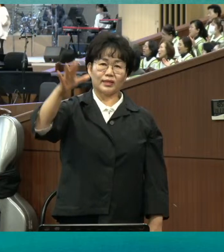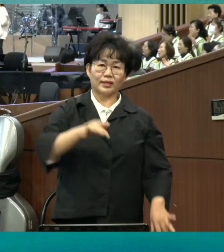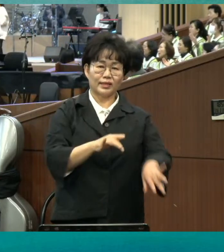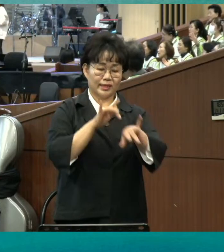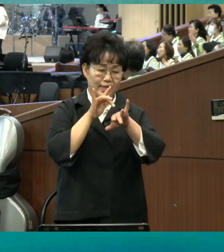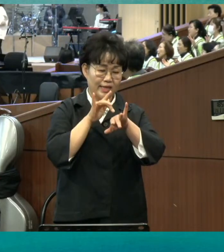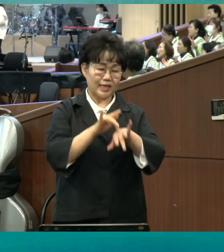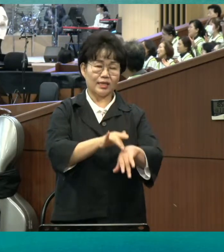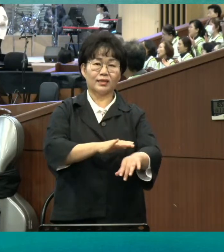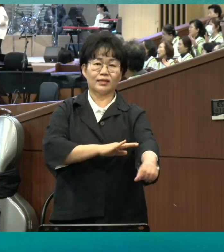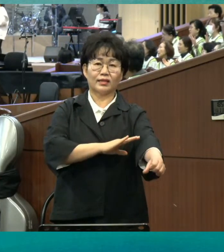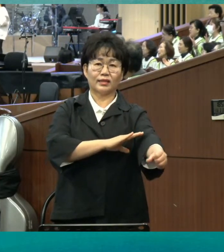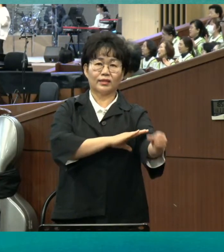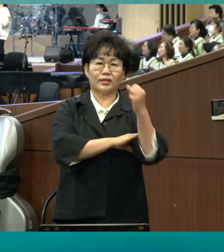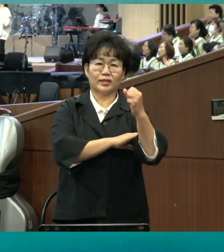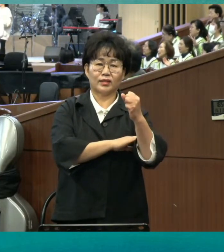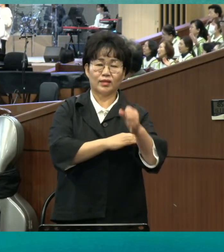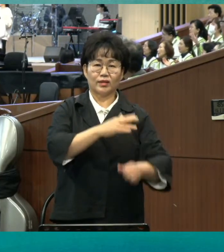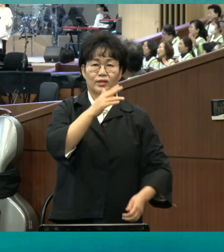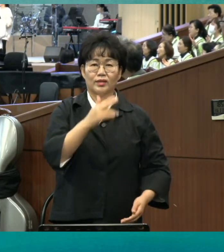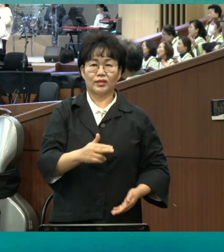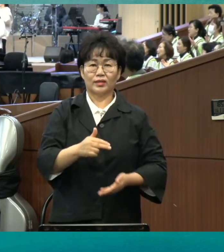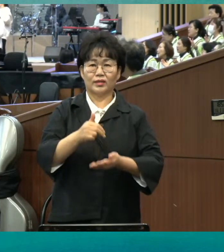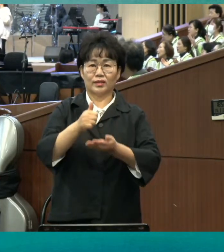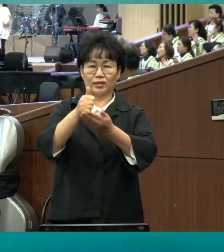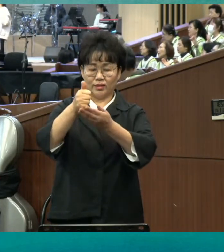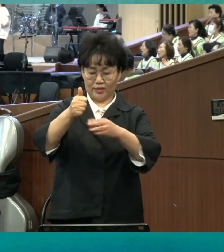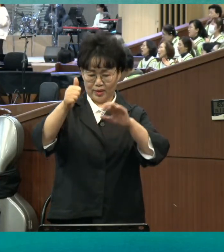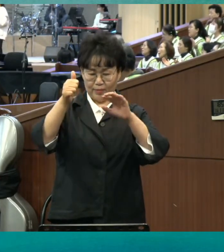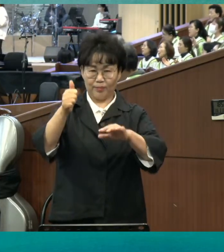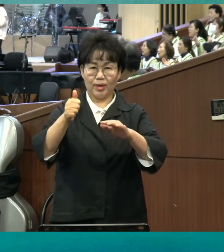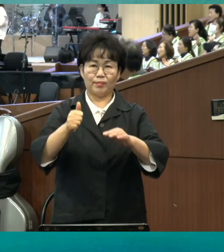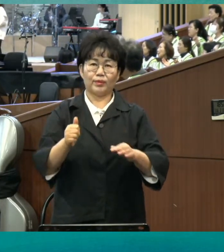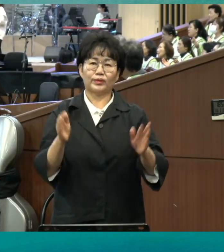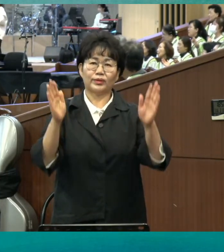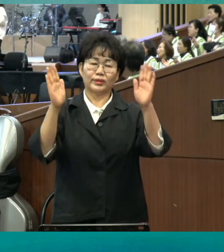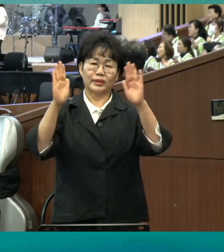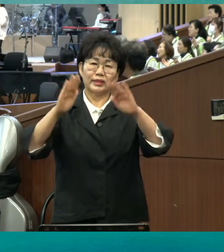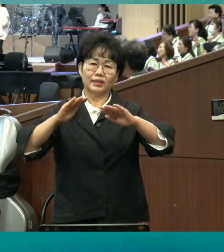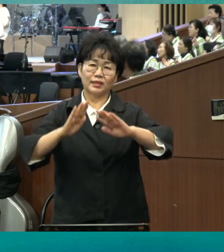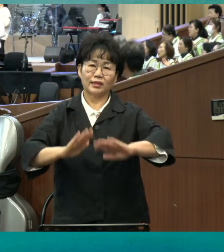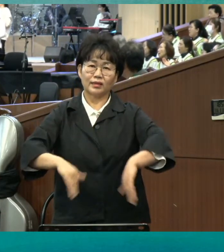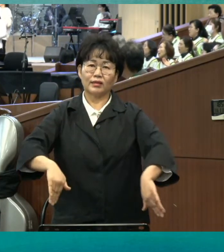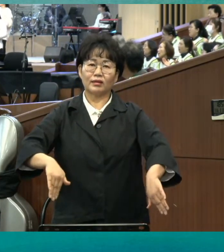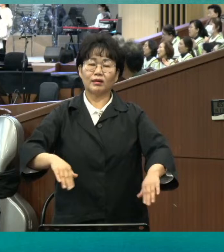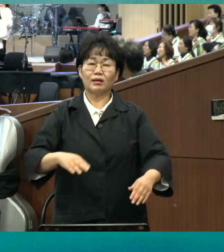사탄의 권세는 주 앞에 무너져